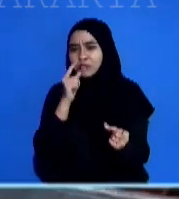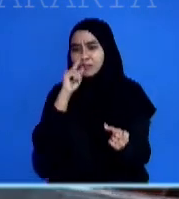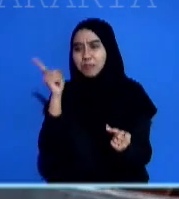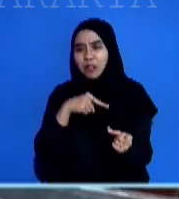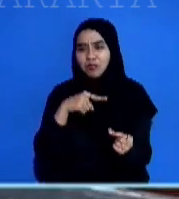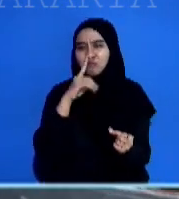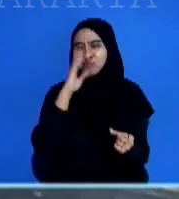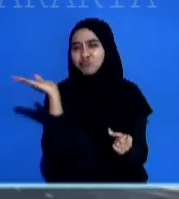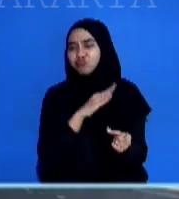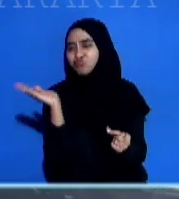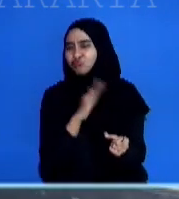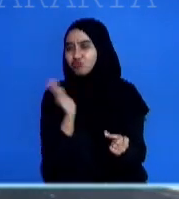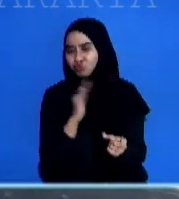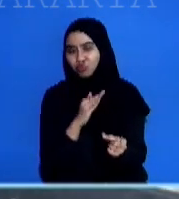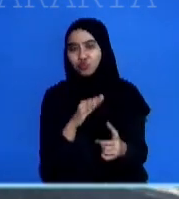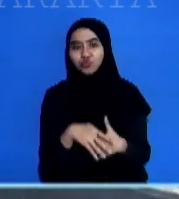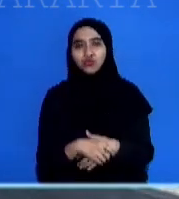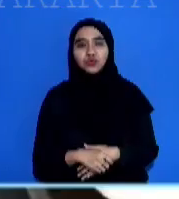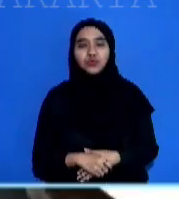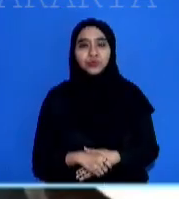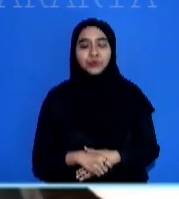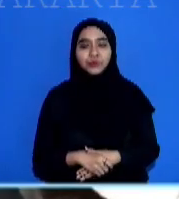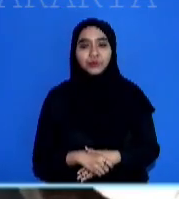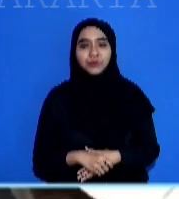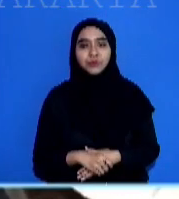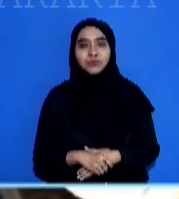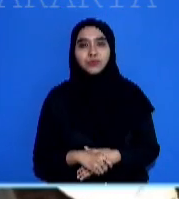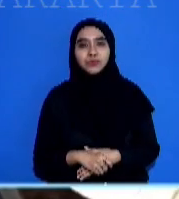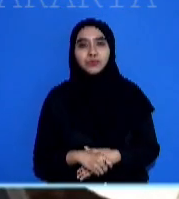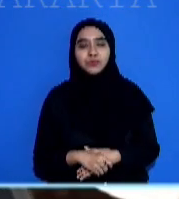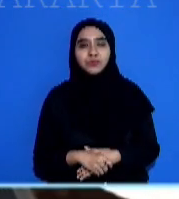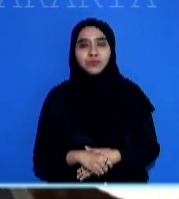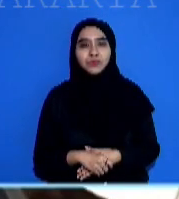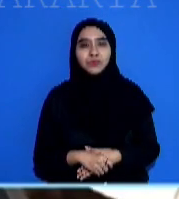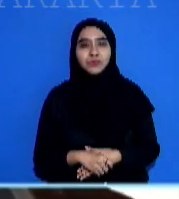Lan perangan andap taneman mekaten jatmi as palapuran